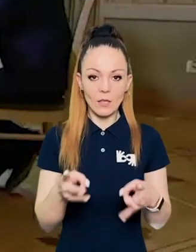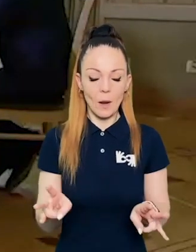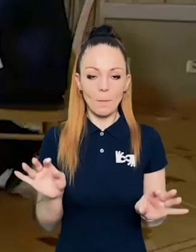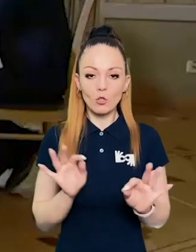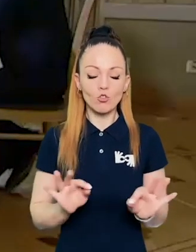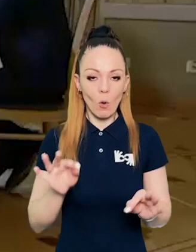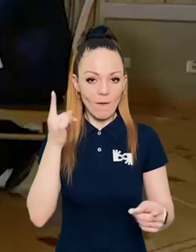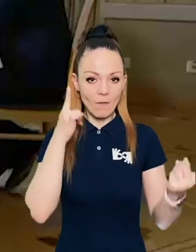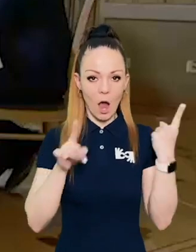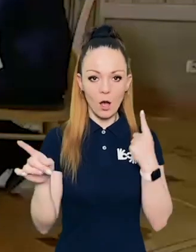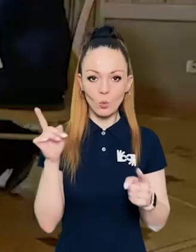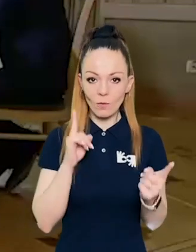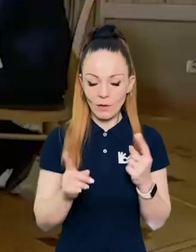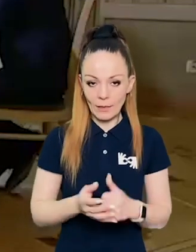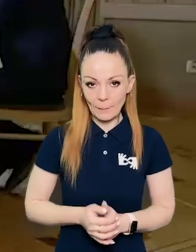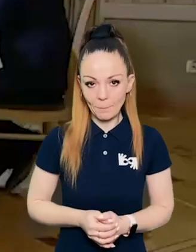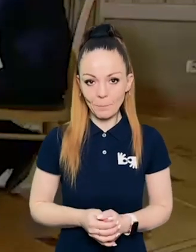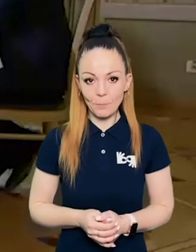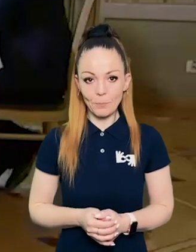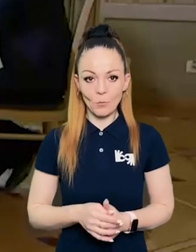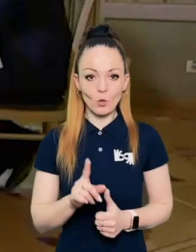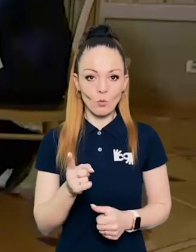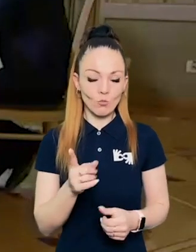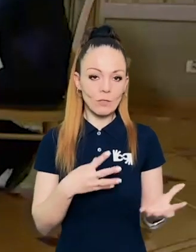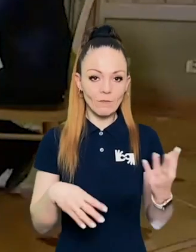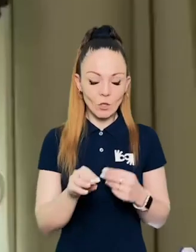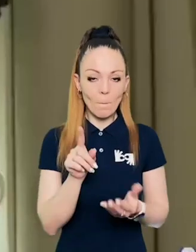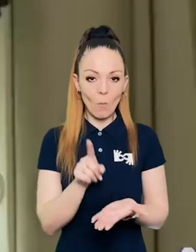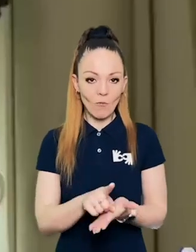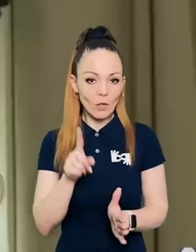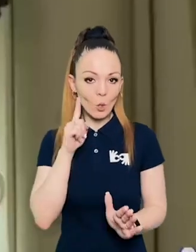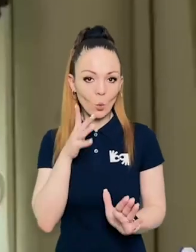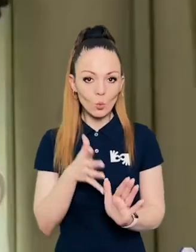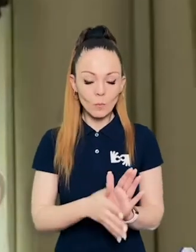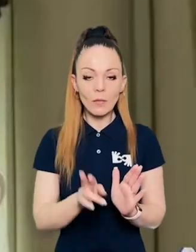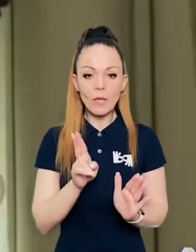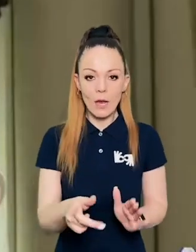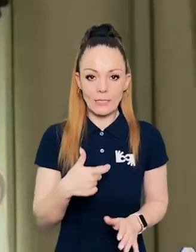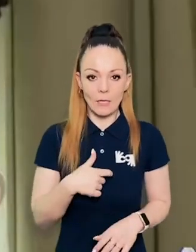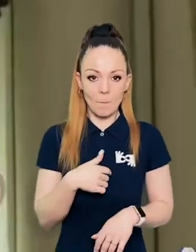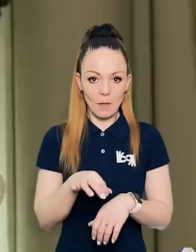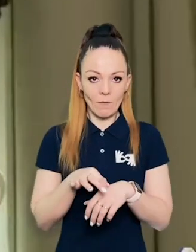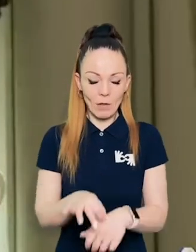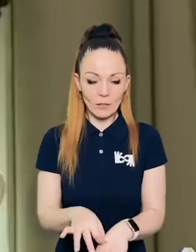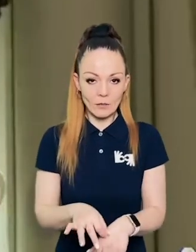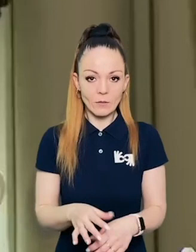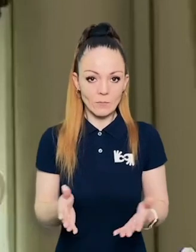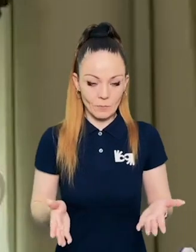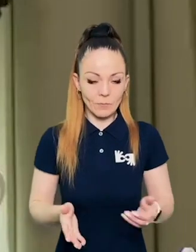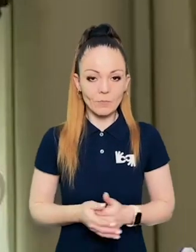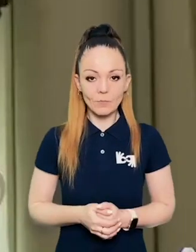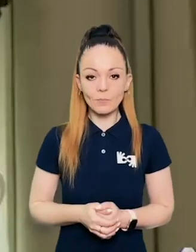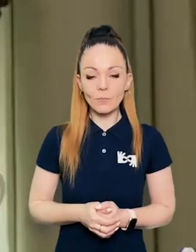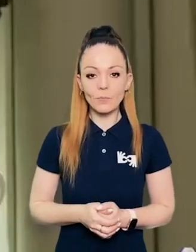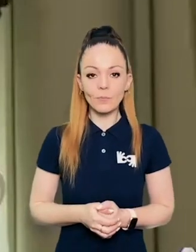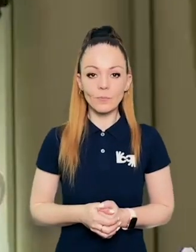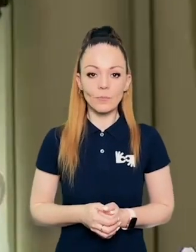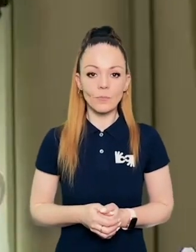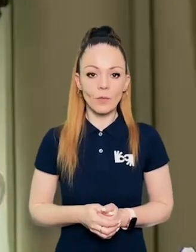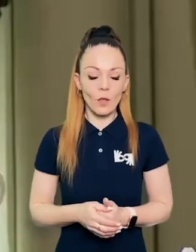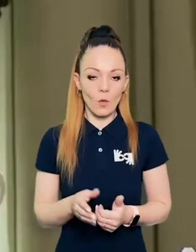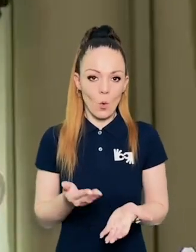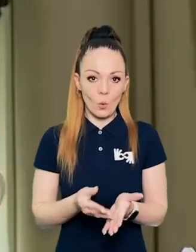пояснити, тому що це війна, не треба нічого вигадувати. Тому що всі повинні розуміти, як себе вести, тому